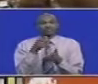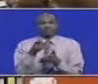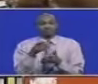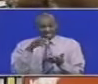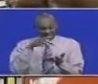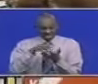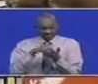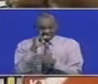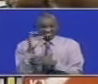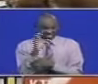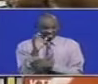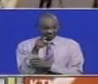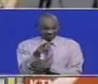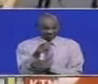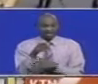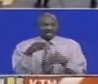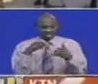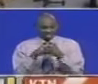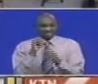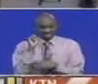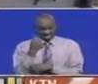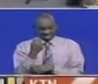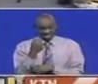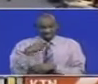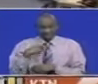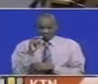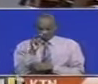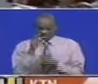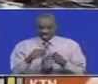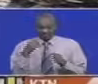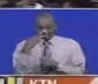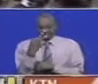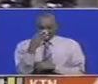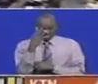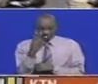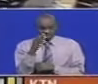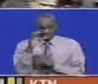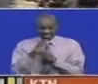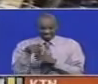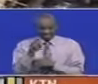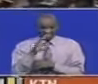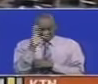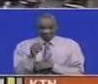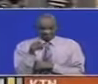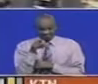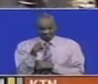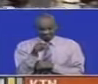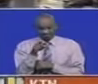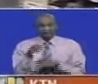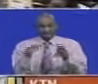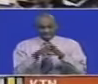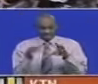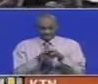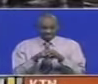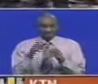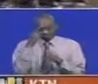ya ICC dhidi ya Kenya. Na mtazamaji, mataifa 34 ambayo ni mataifa mwanachama wa mkataba wa Roma